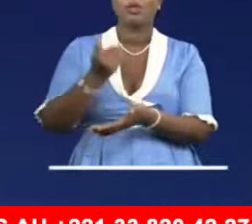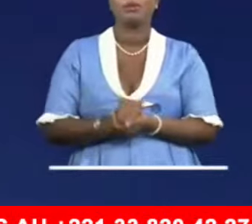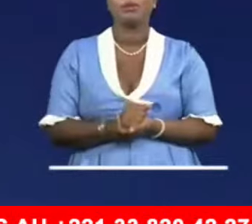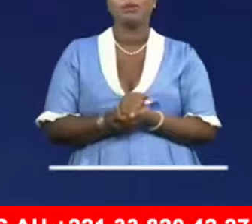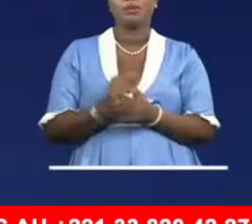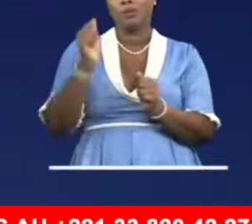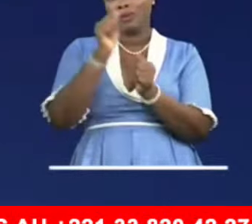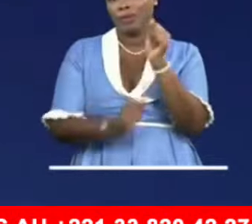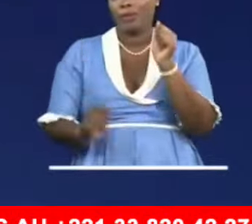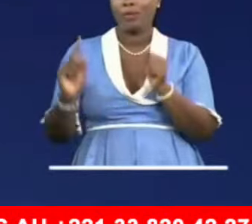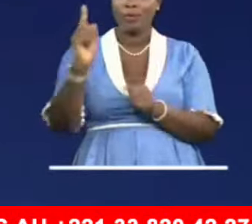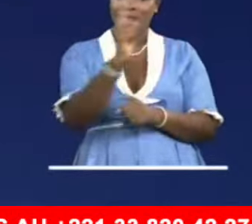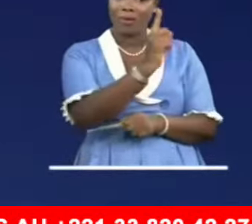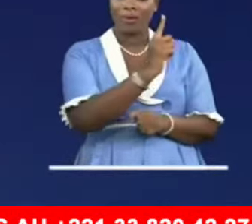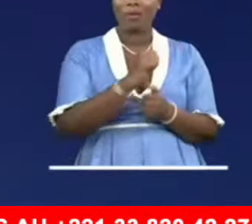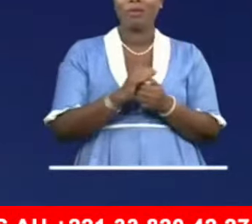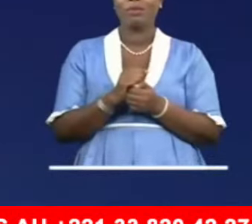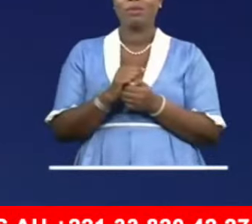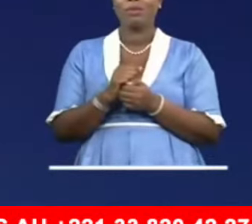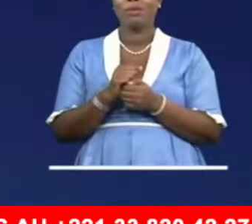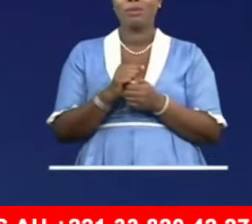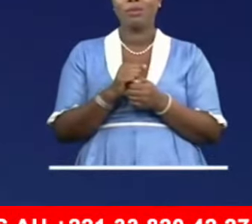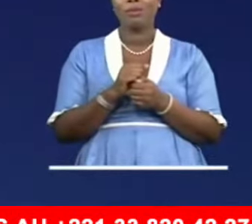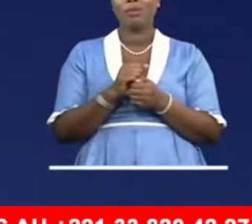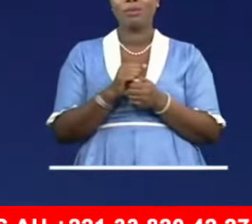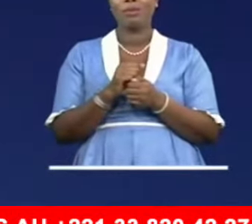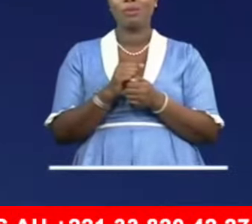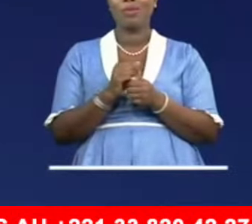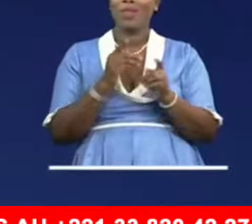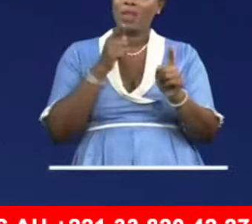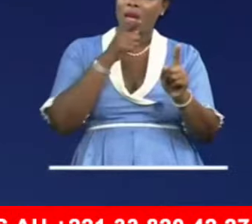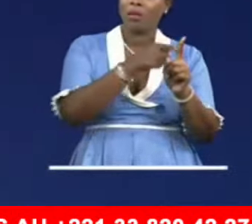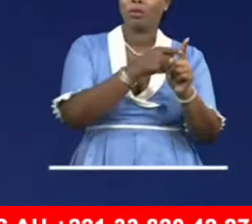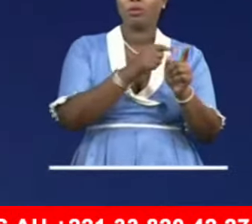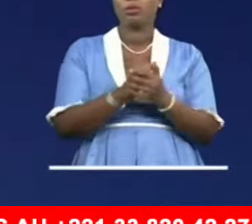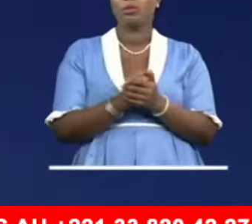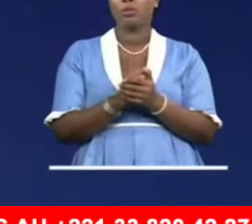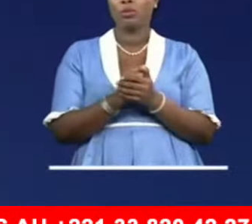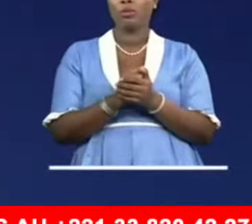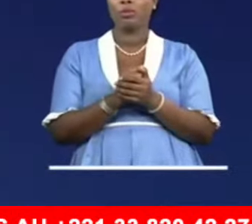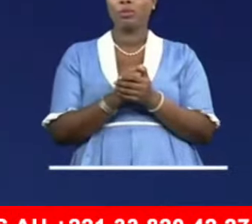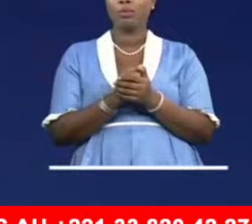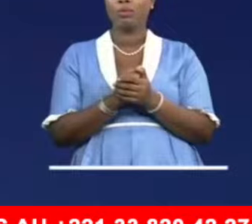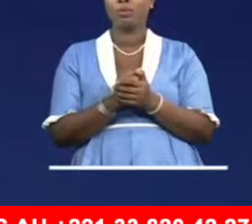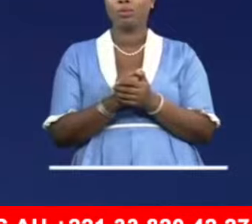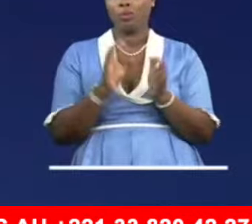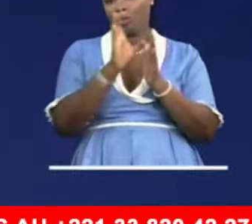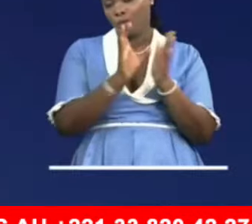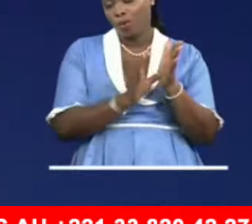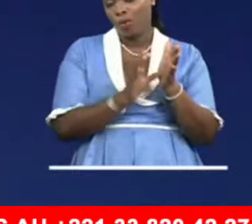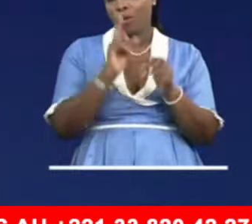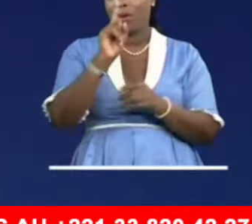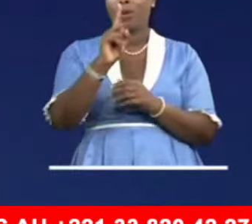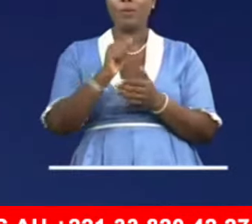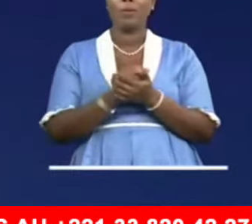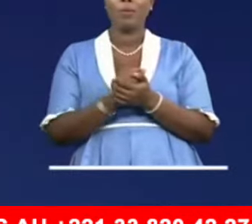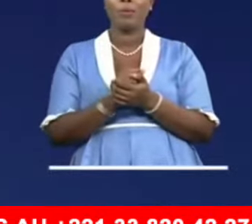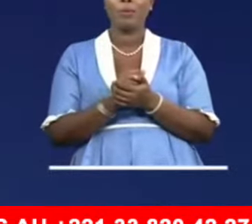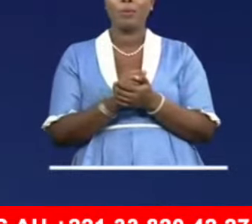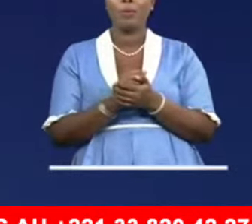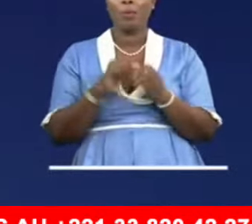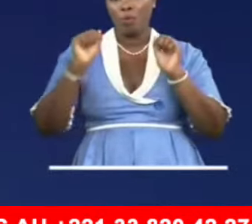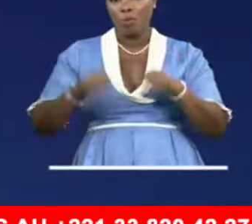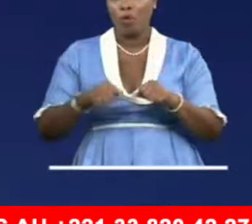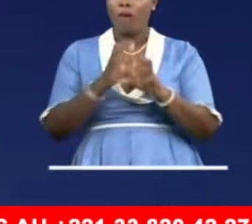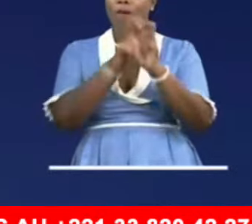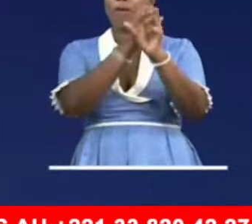chacun de ces actes de ces axes il vous sera détaillé tout à l'heure constitue un pilier sur lequel on pour s'appuyer